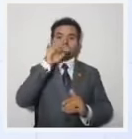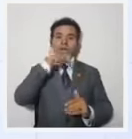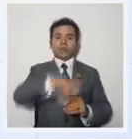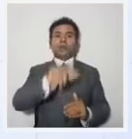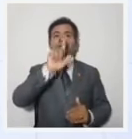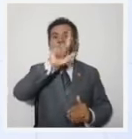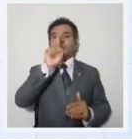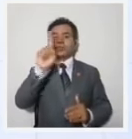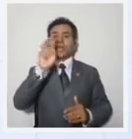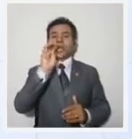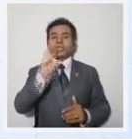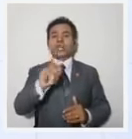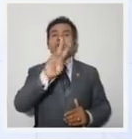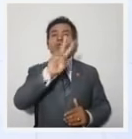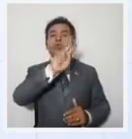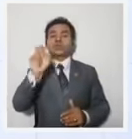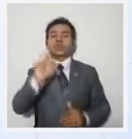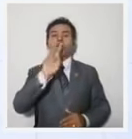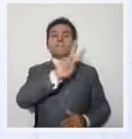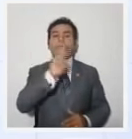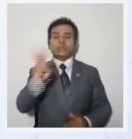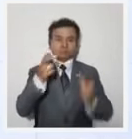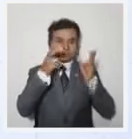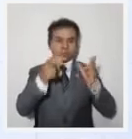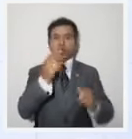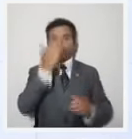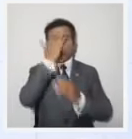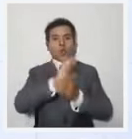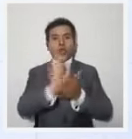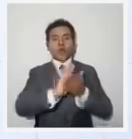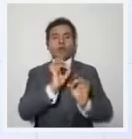208405 জন এবং ছাড় পেয়েছেন এ পর্যন্ত